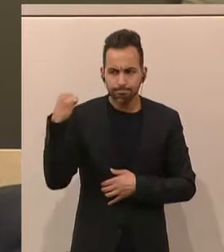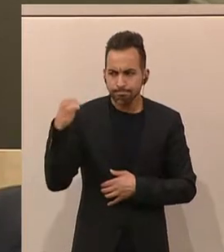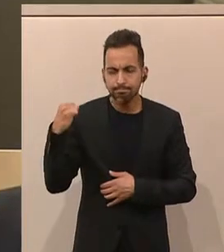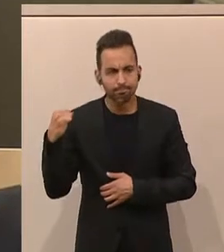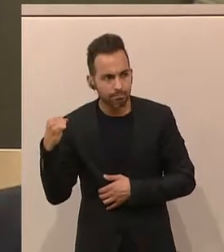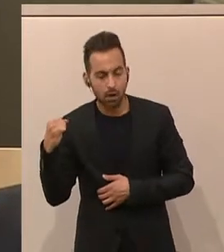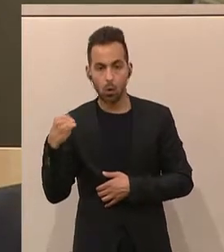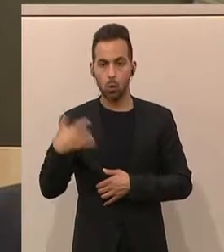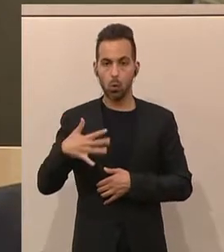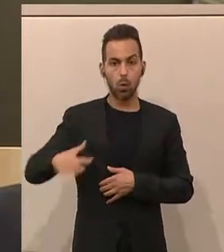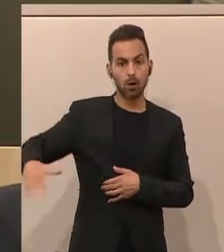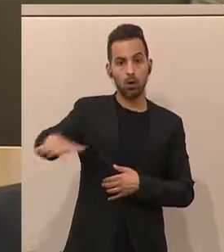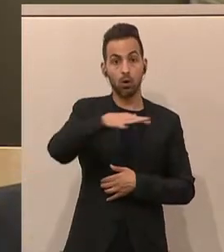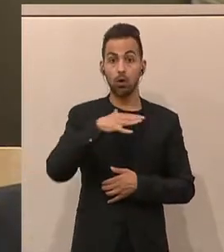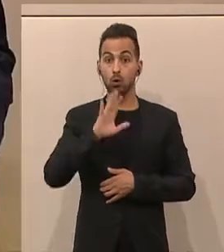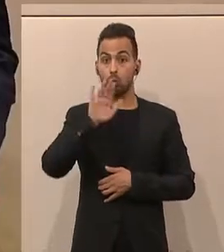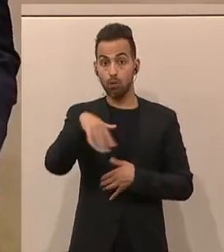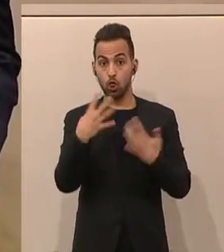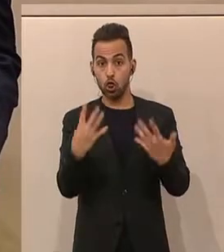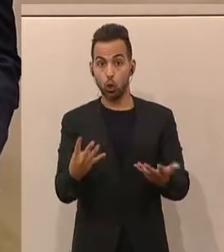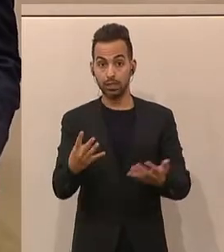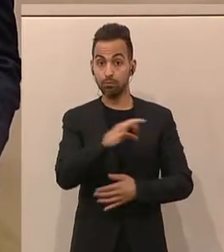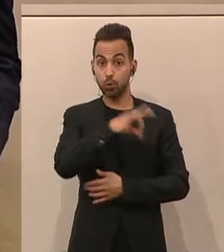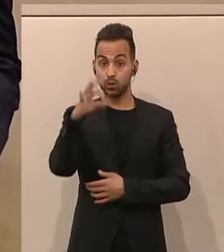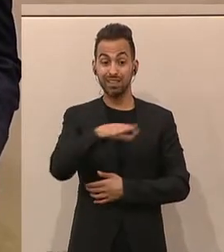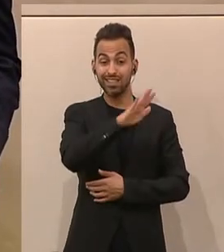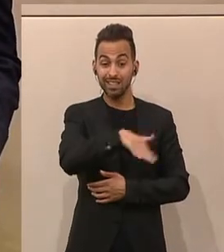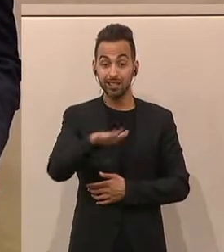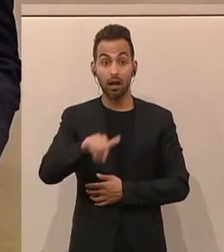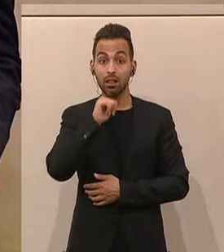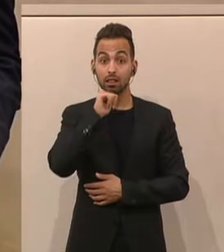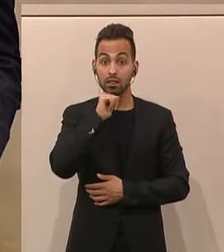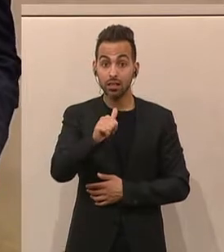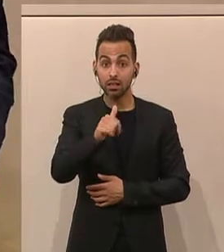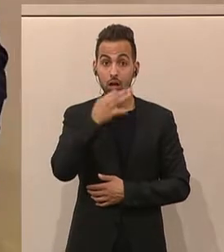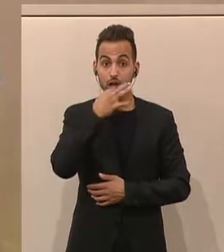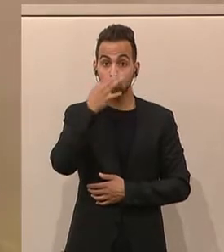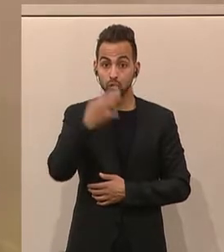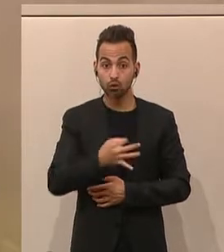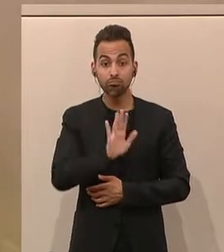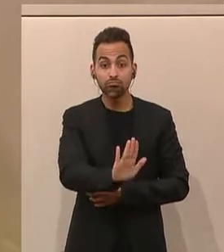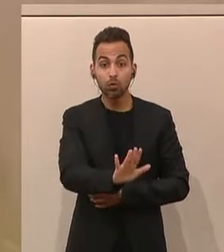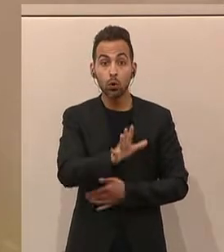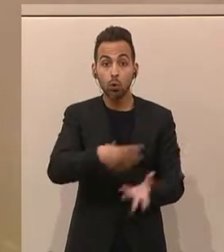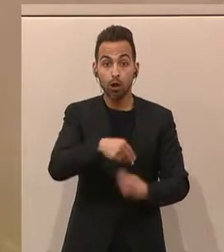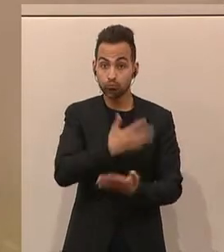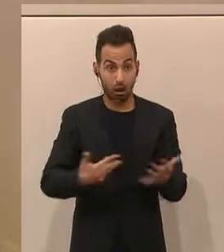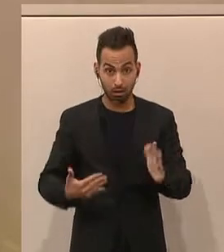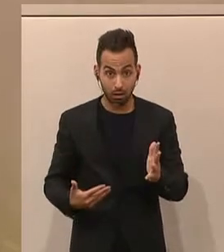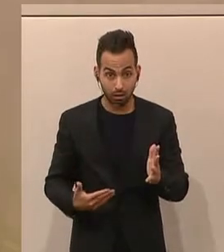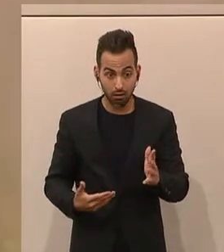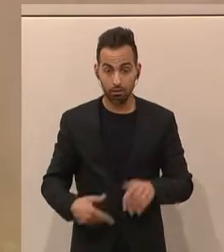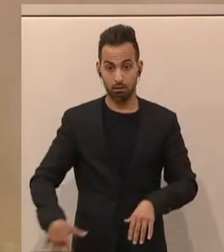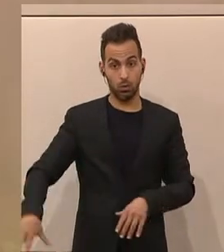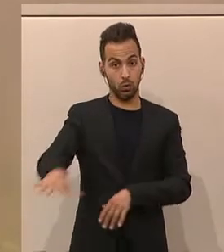über 90% mit Kindern besetzt ist, die nicht Deutsch als Umgangssprache sprechen. Und jetzt kommt